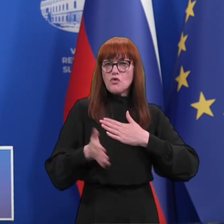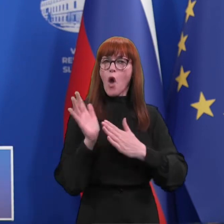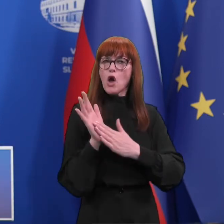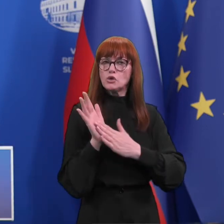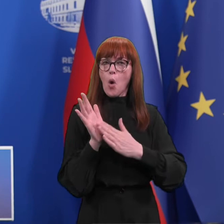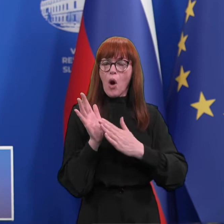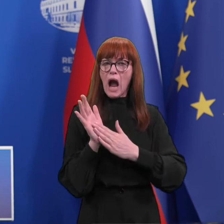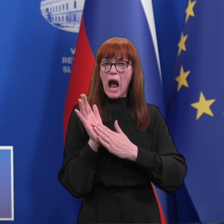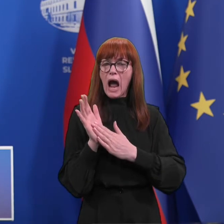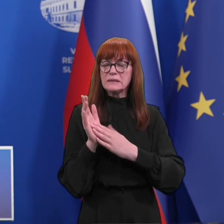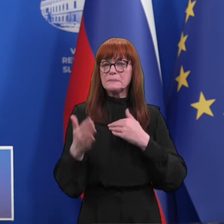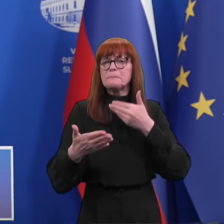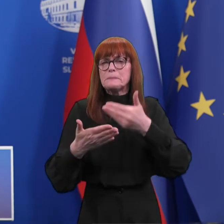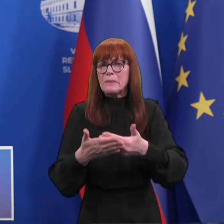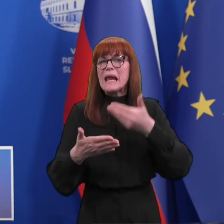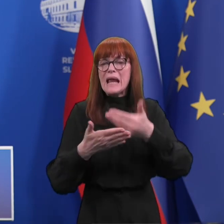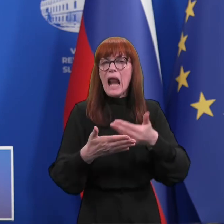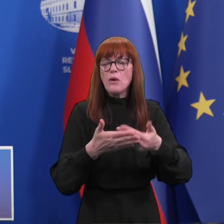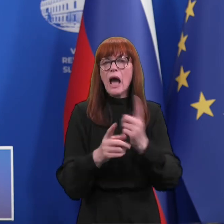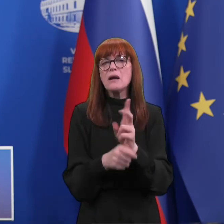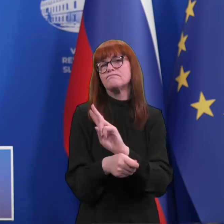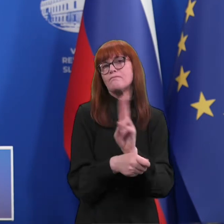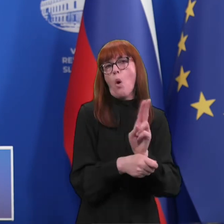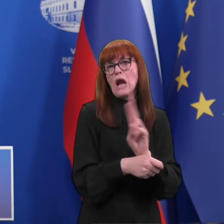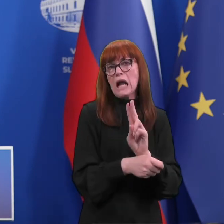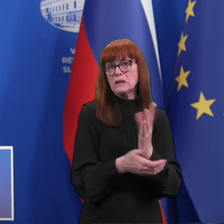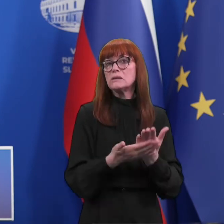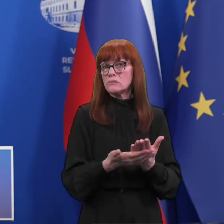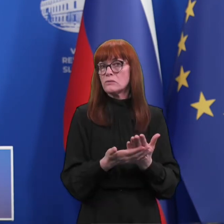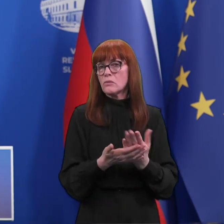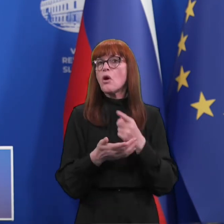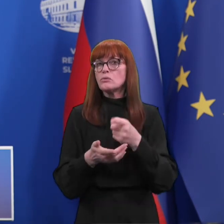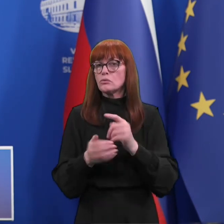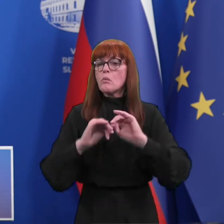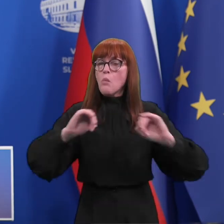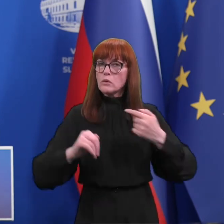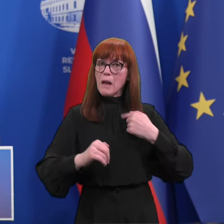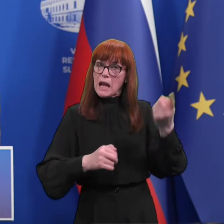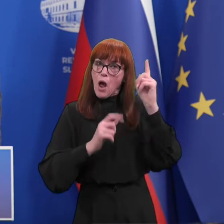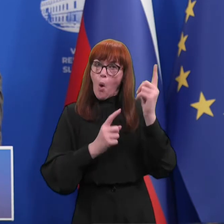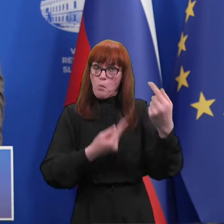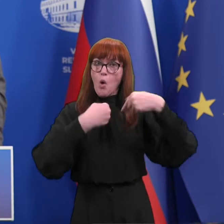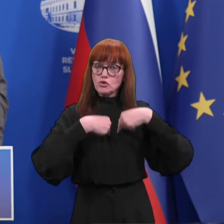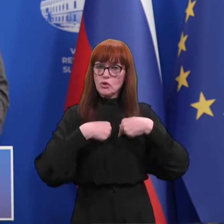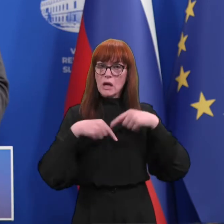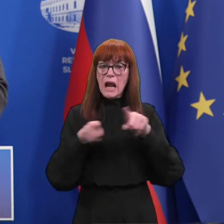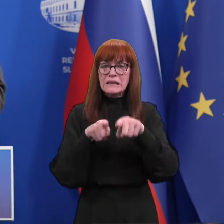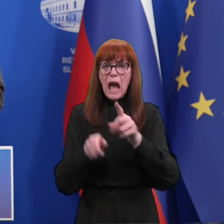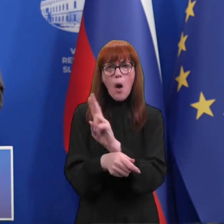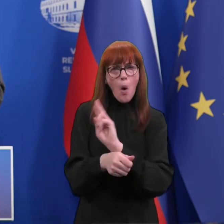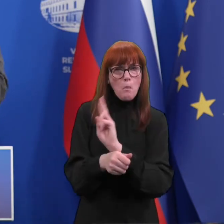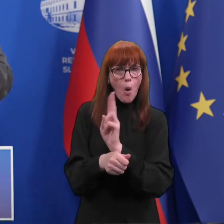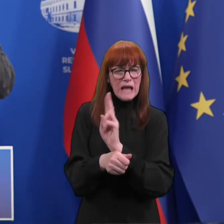dokazila prilagoditi ali pa ponarediti. Na to so me posebej upozorili, da tako